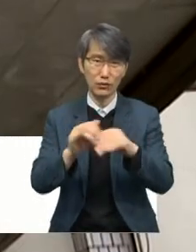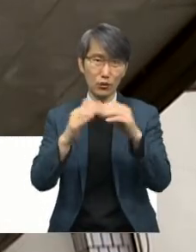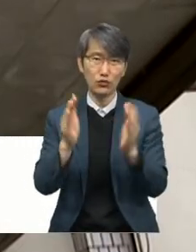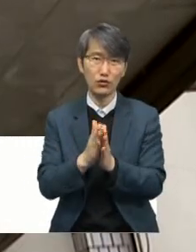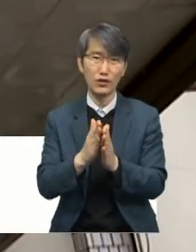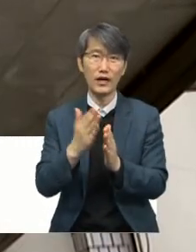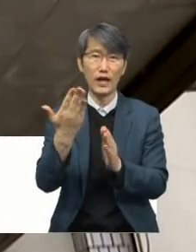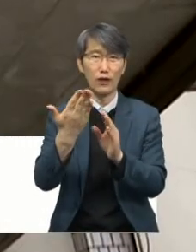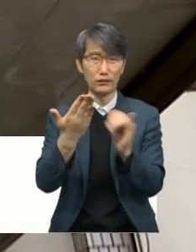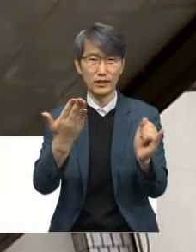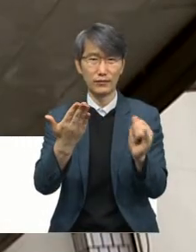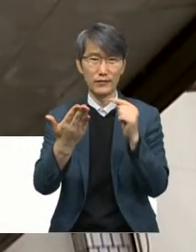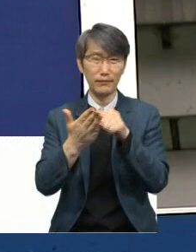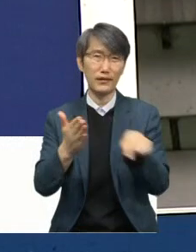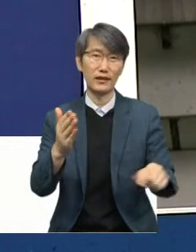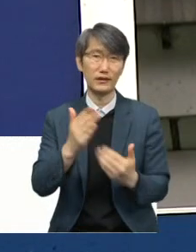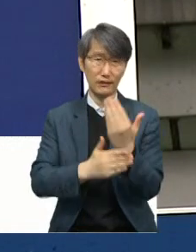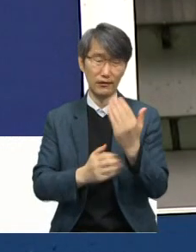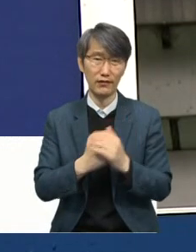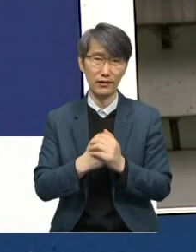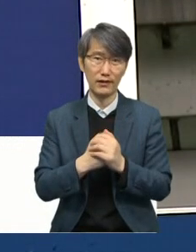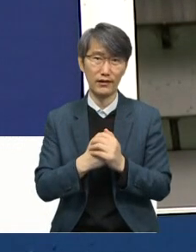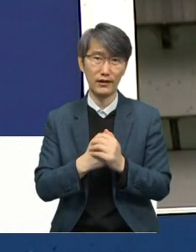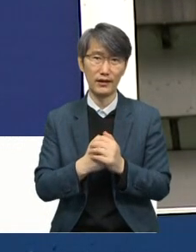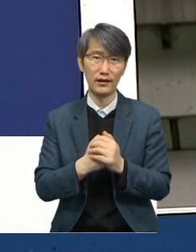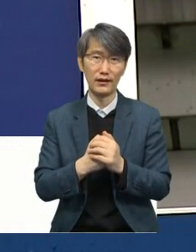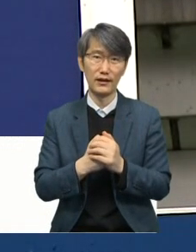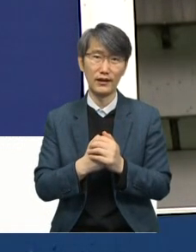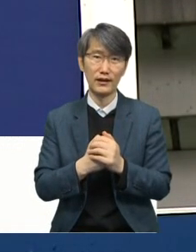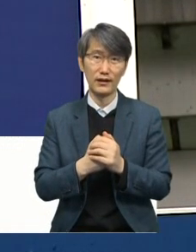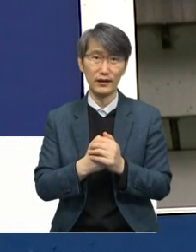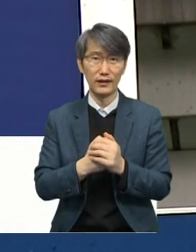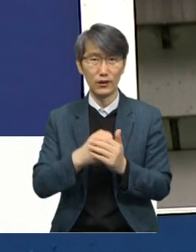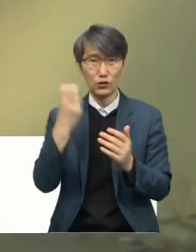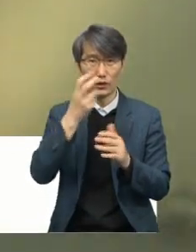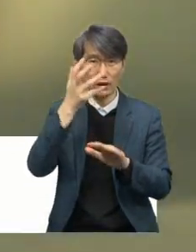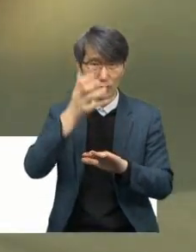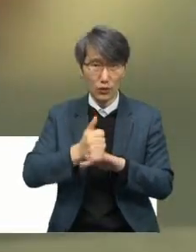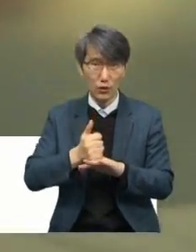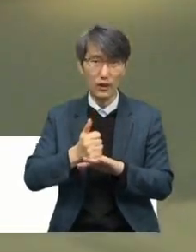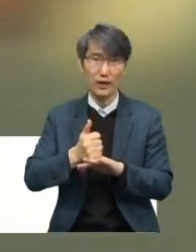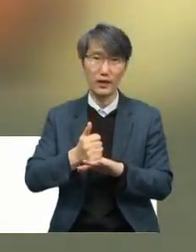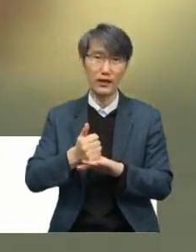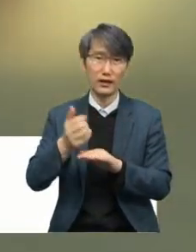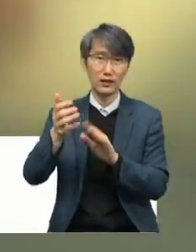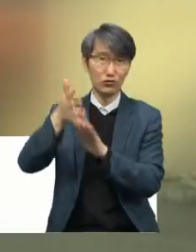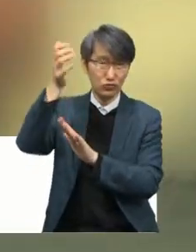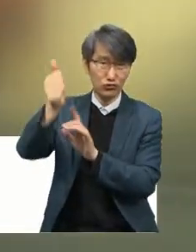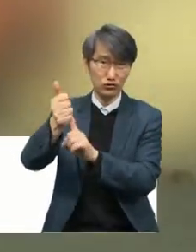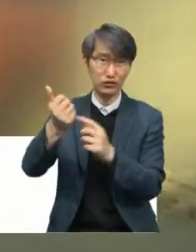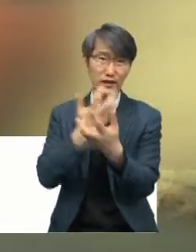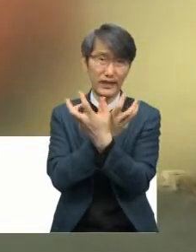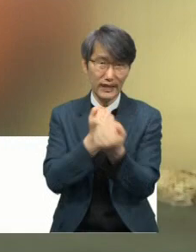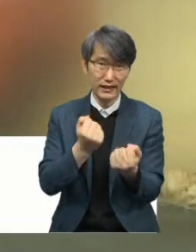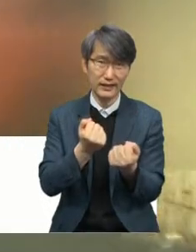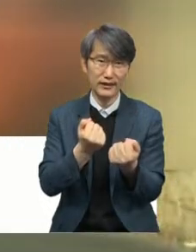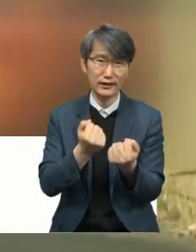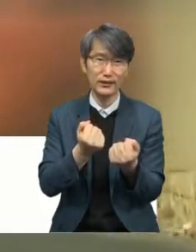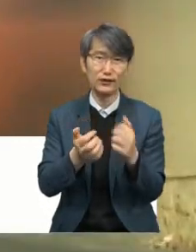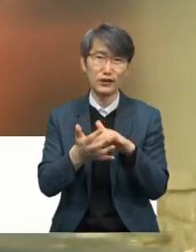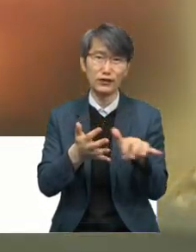모두 아홉 명에 이르고 있습니다 한편 임차인들이 조사한 결과 임대인 김씨와 임대차 계약을 맺은